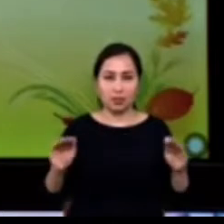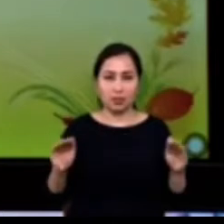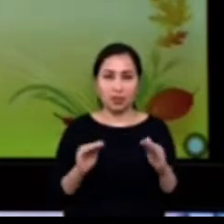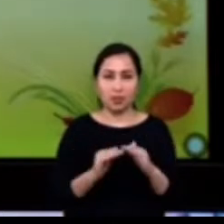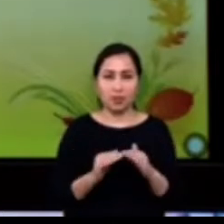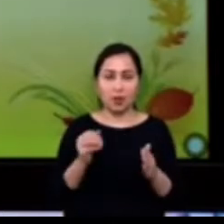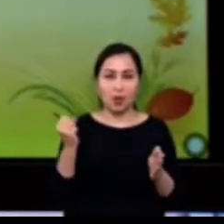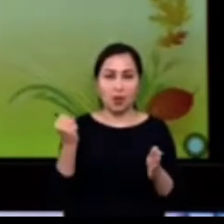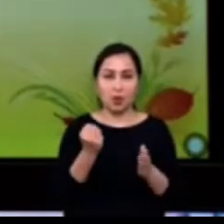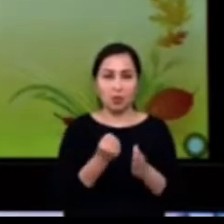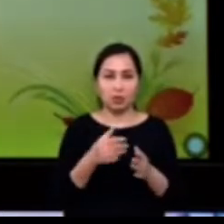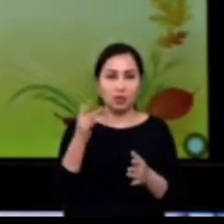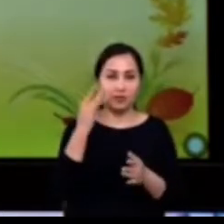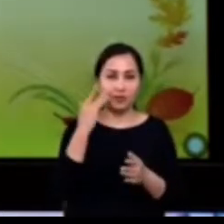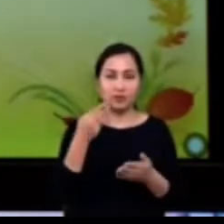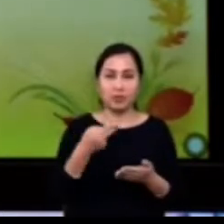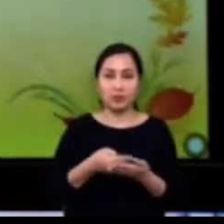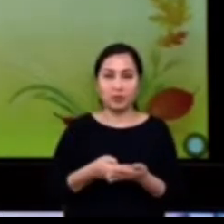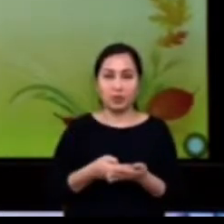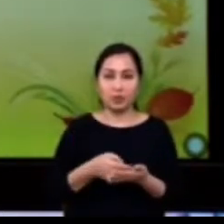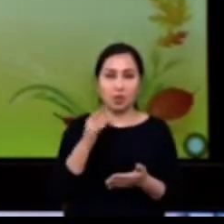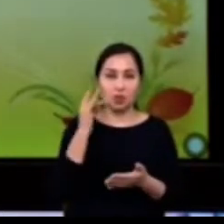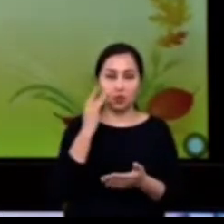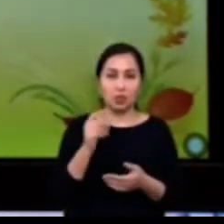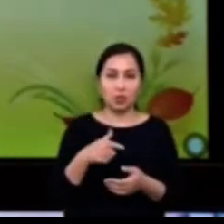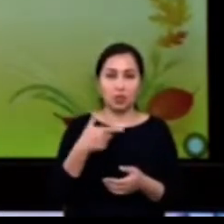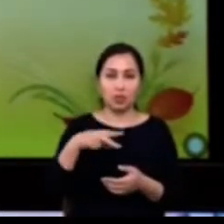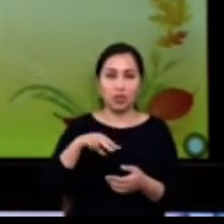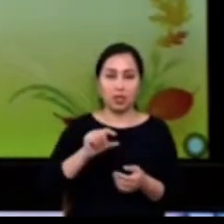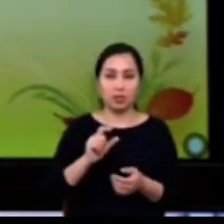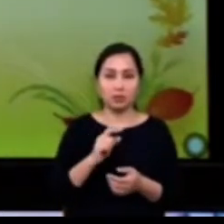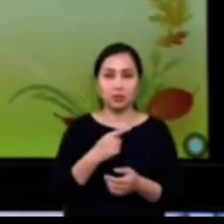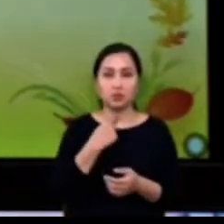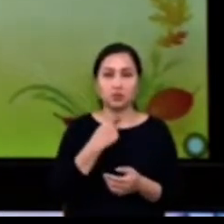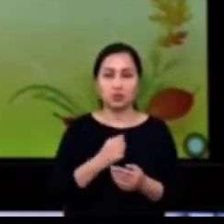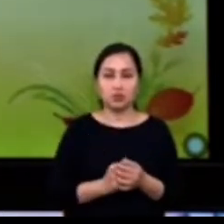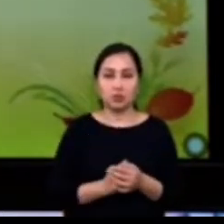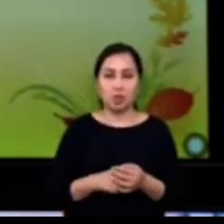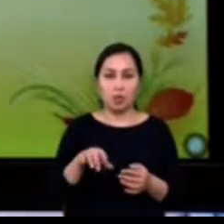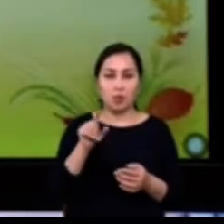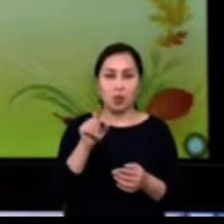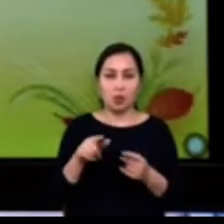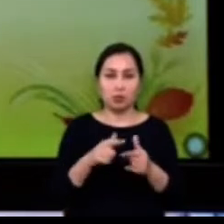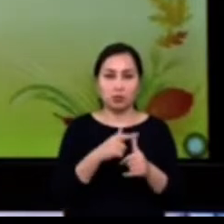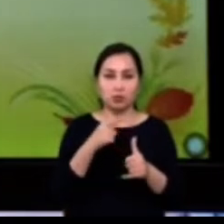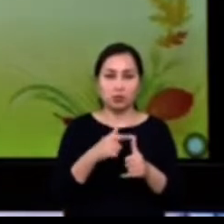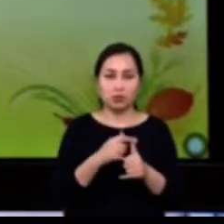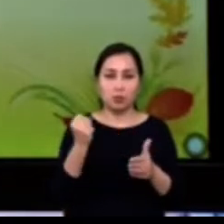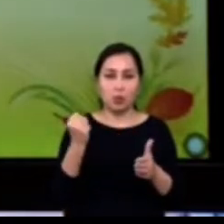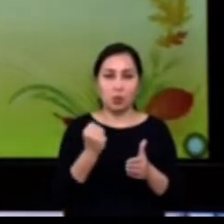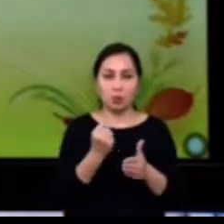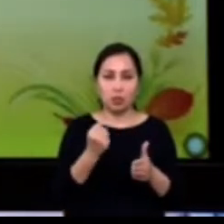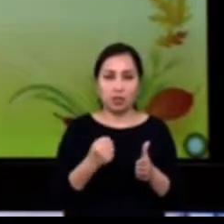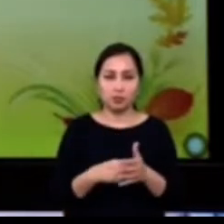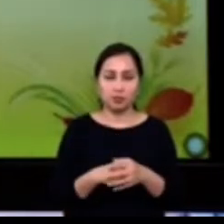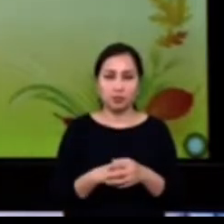Ребятки, ударение всегда падает только на гласный звук. Он называется